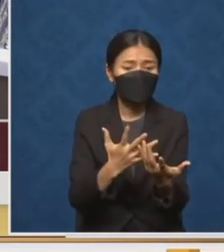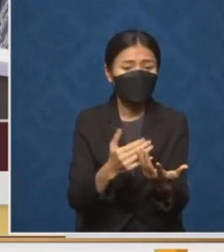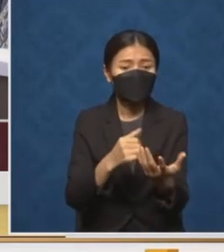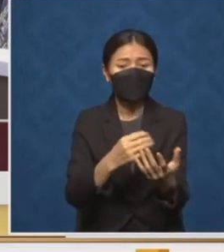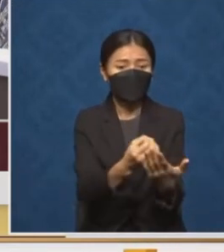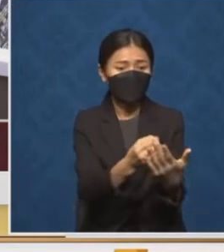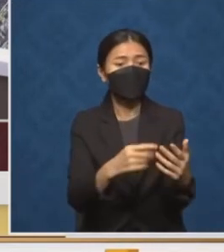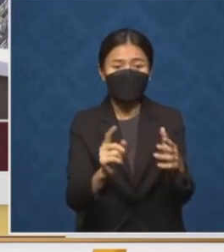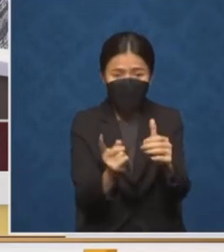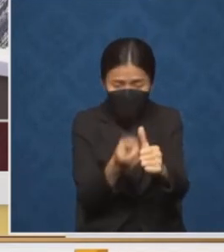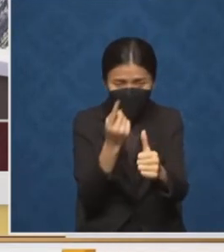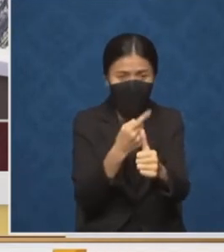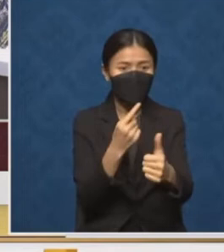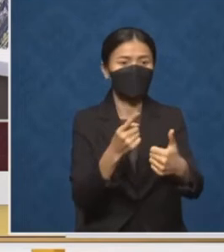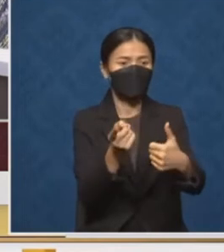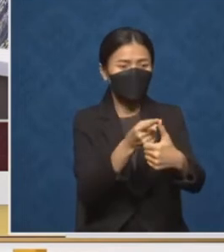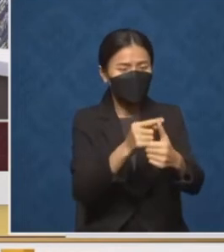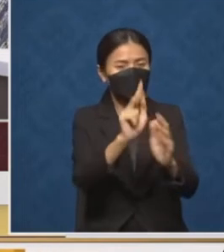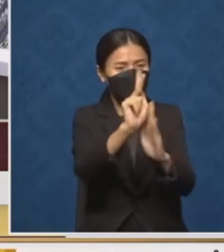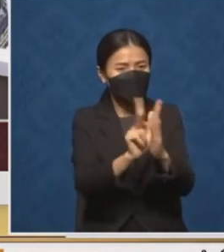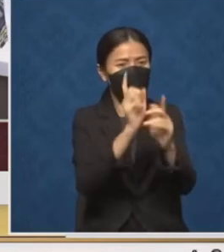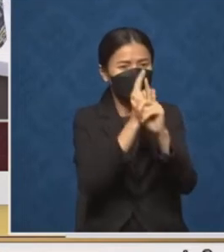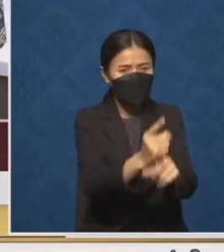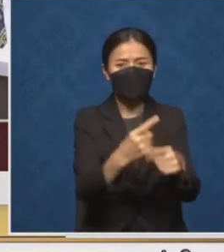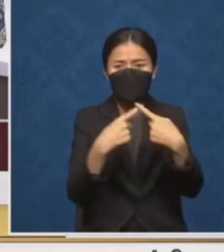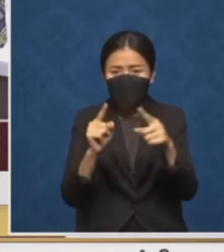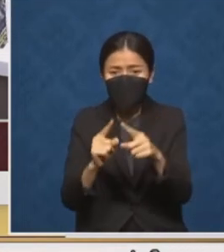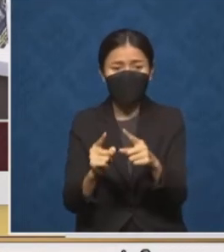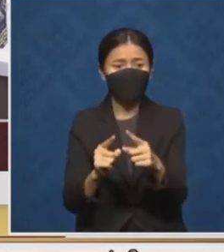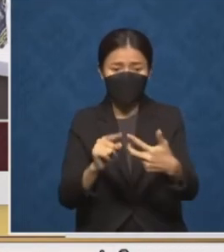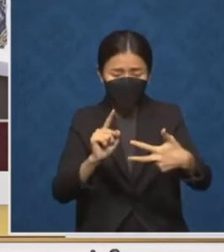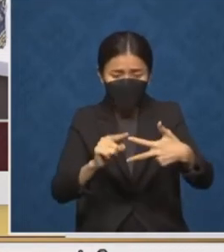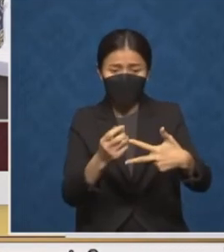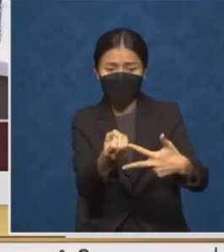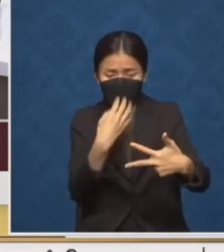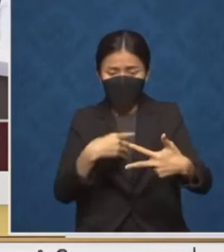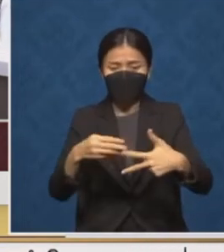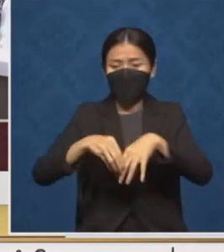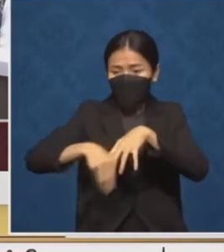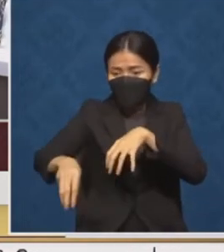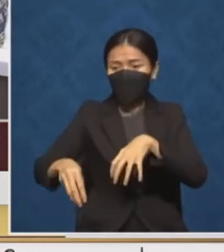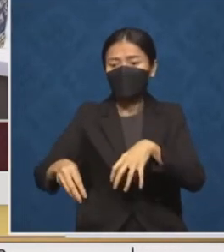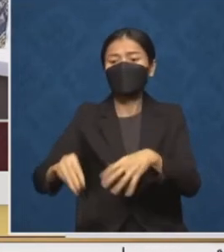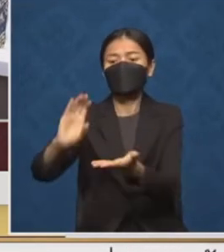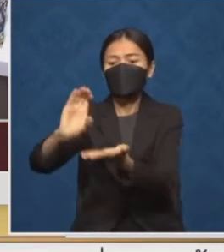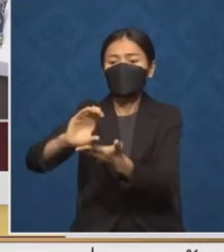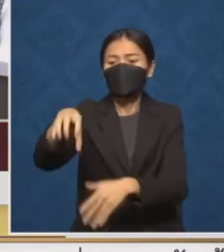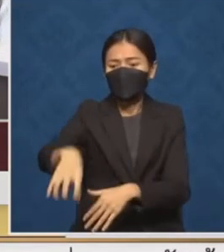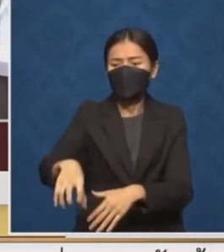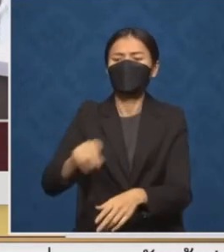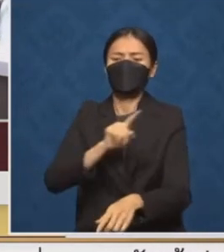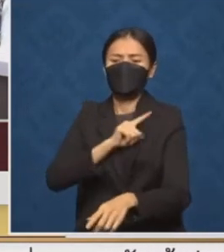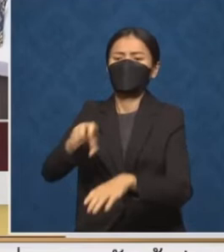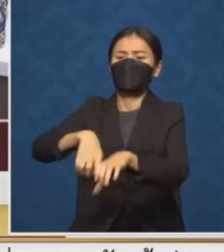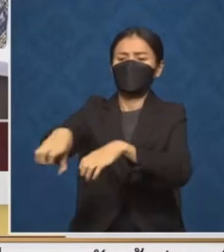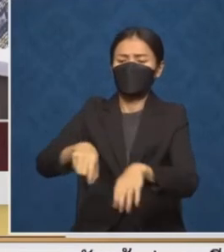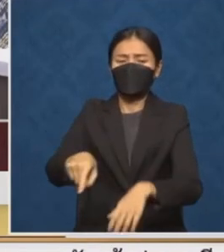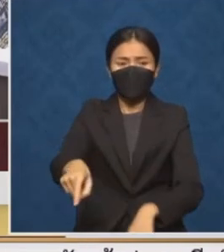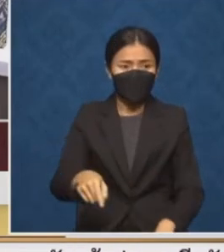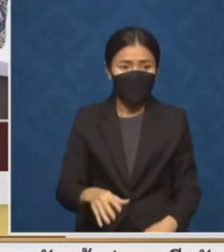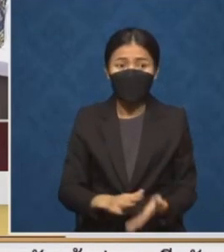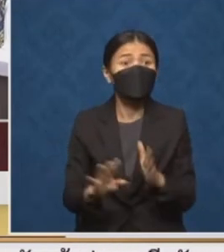ความเห็นของสภานี้ก็เป็นการพูดไปอย่างนั้นแหละพูดจบแล้ว กระทรวงการคลังไปทำตามราย